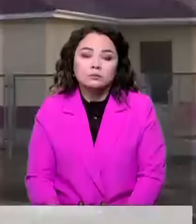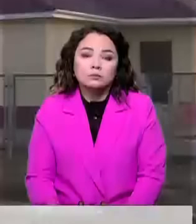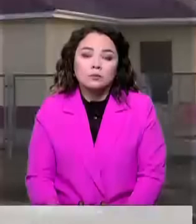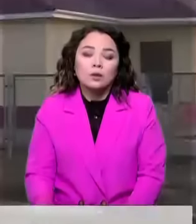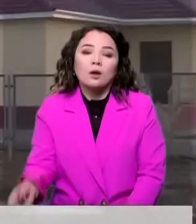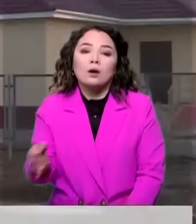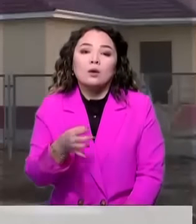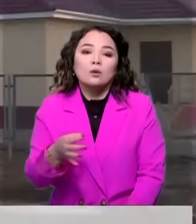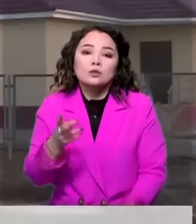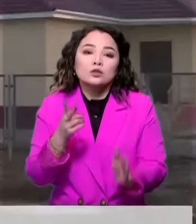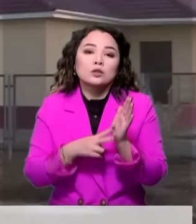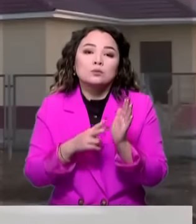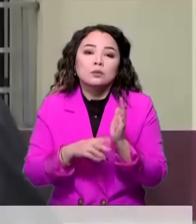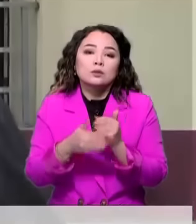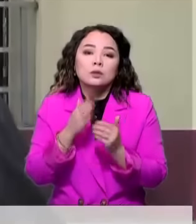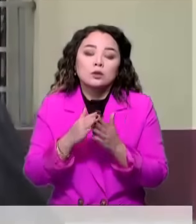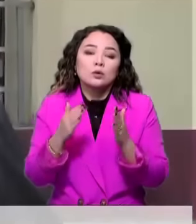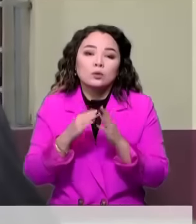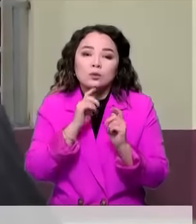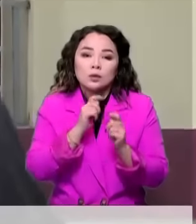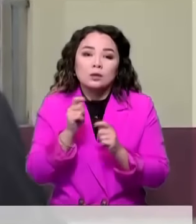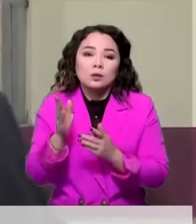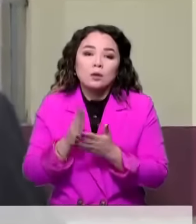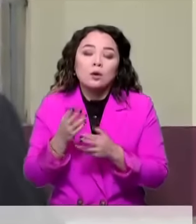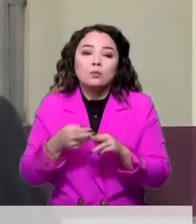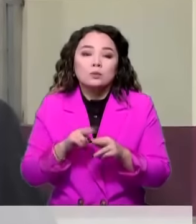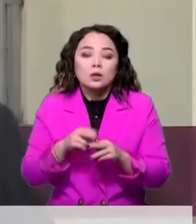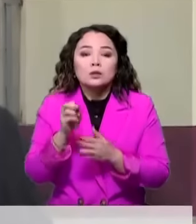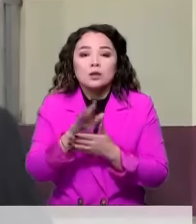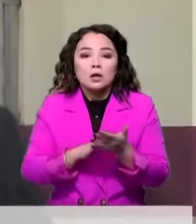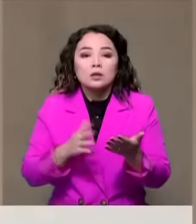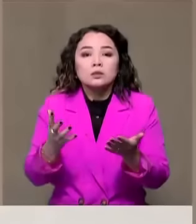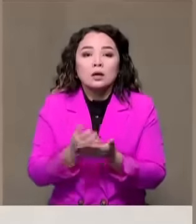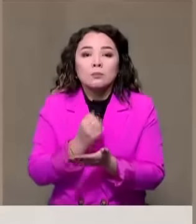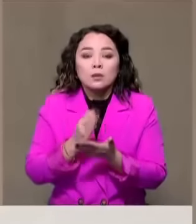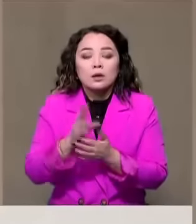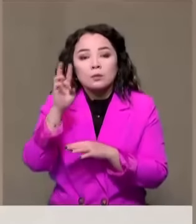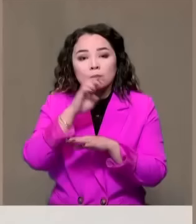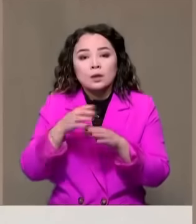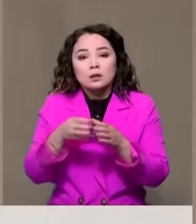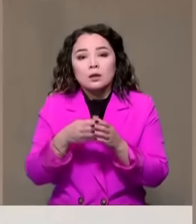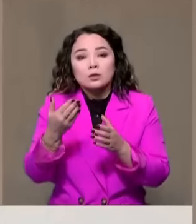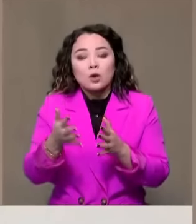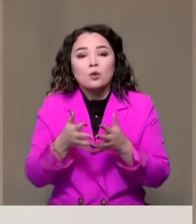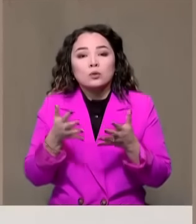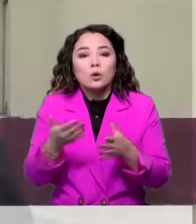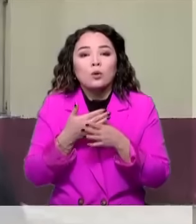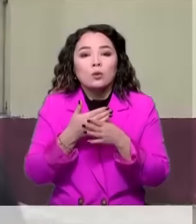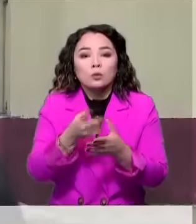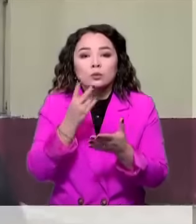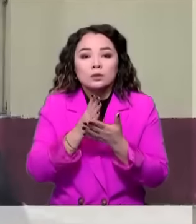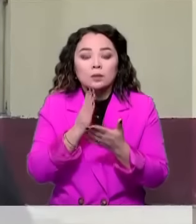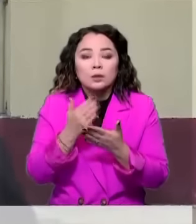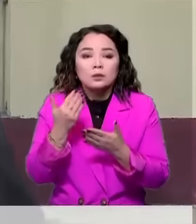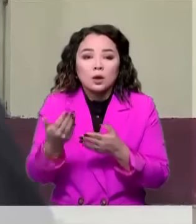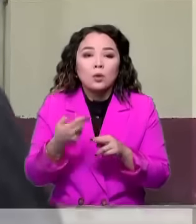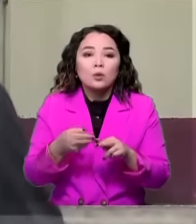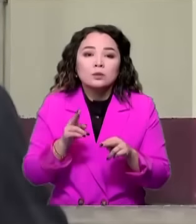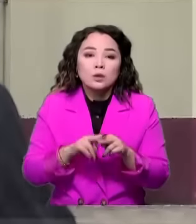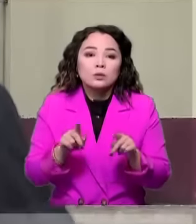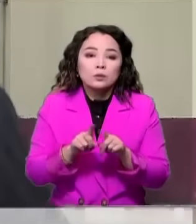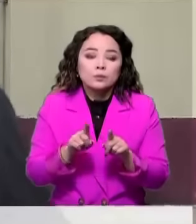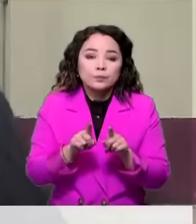Ауданымызда осы күнге дейін 70-тің үстінде үй табысталып жатыр. Енді бұл ары қарай жалғасын тауып, мемлекет тарапынан үлкен қолдау көрсетілгелі жатыр. Ол